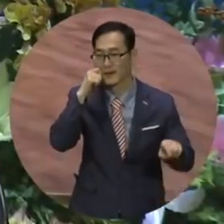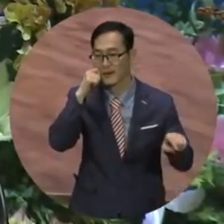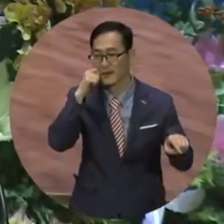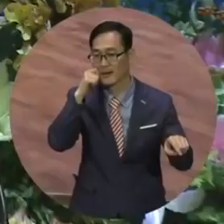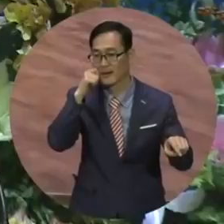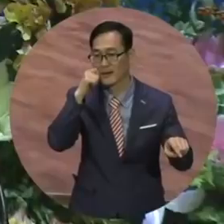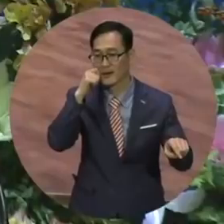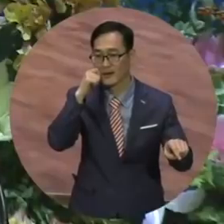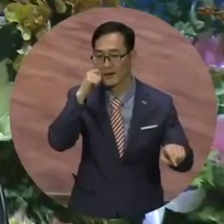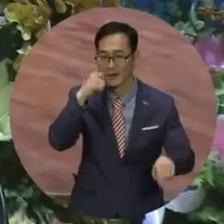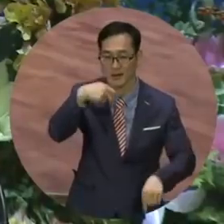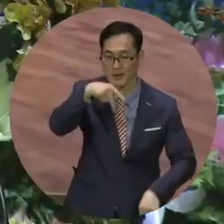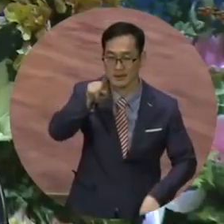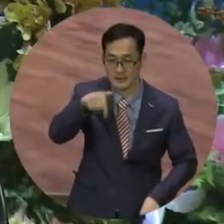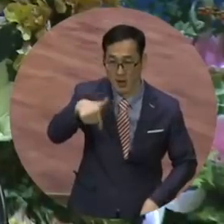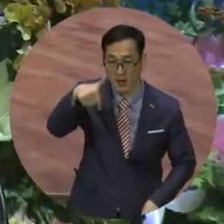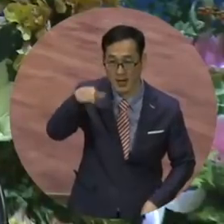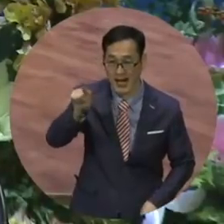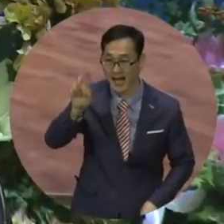석가모니